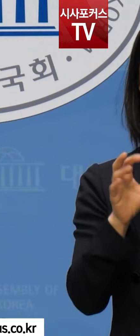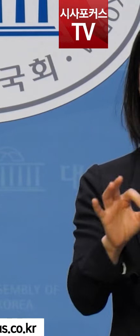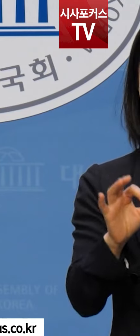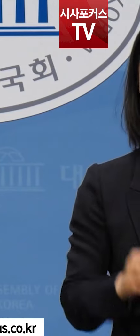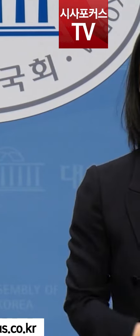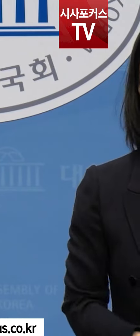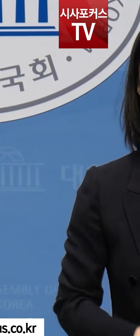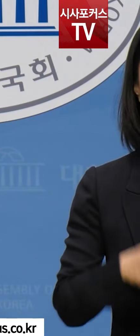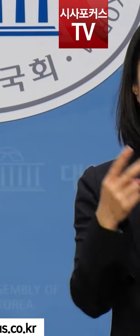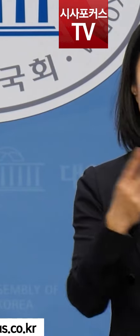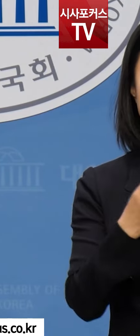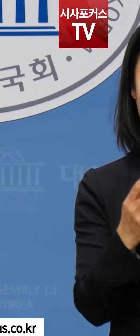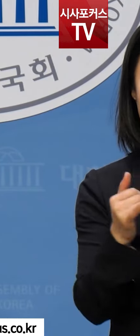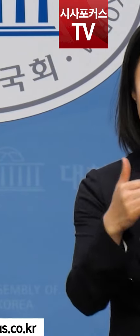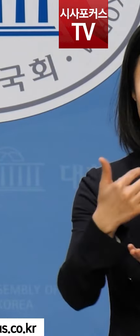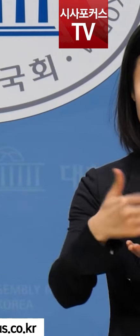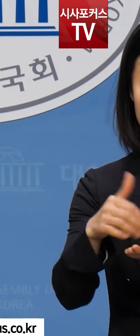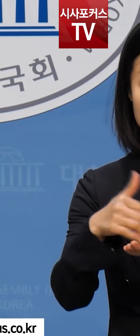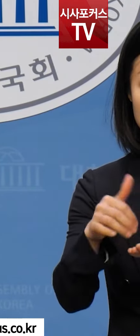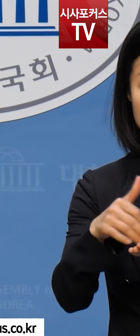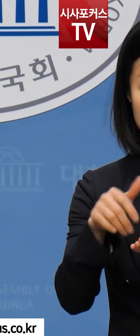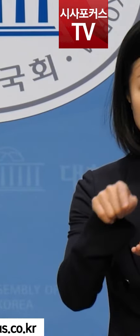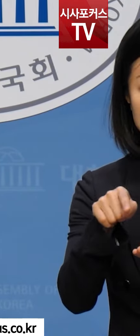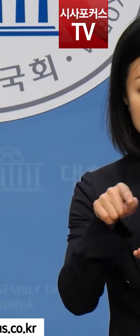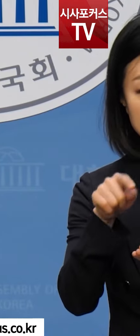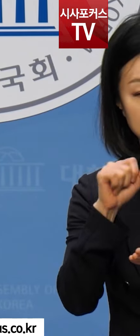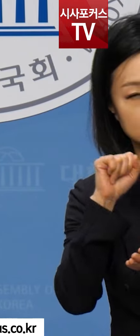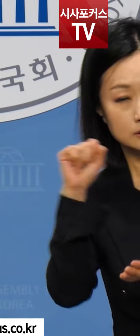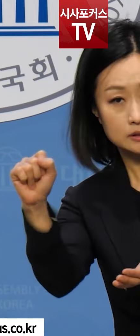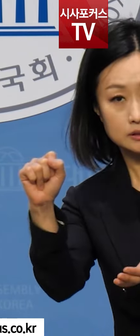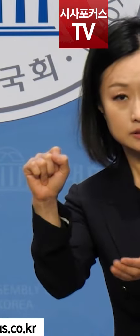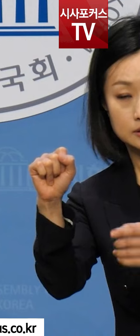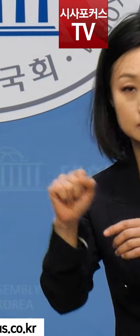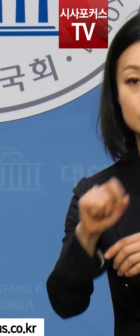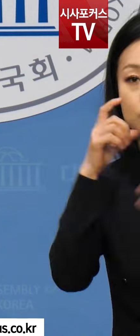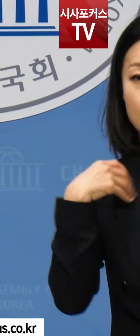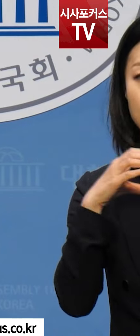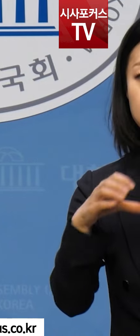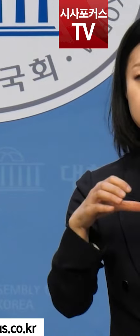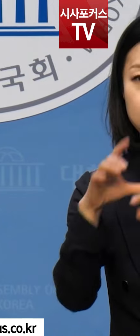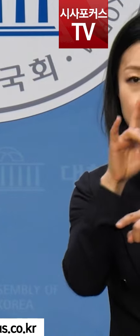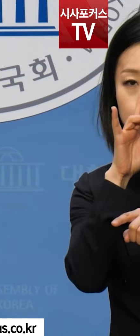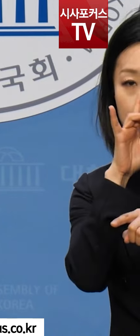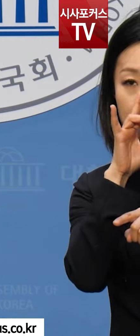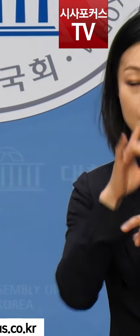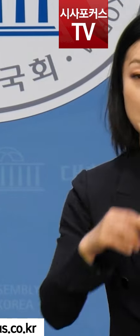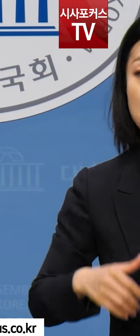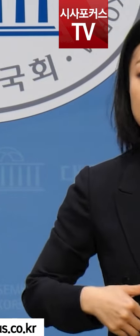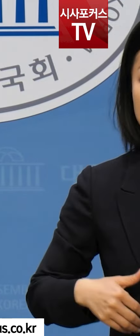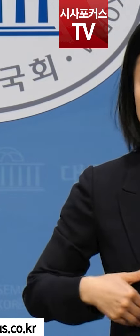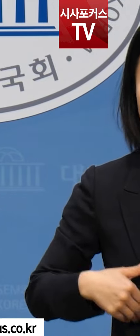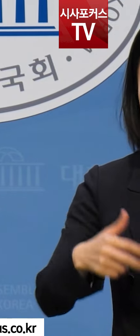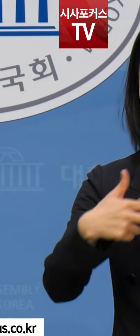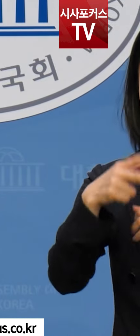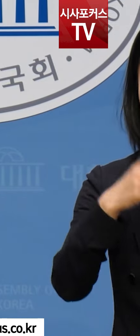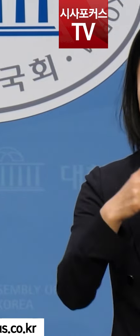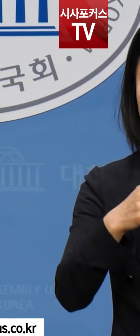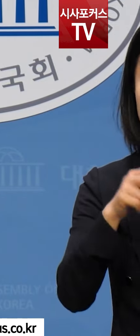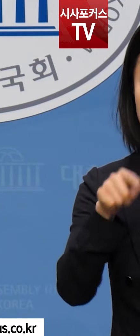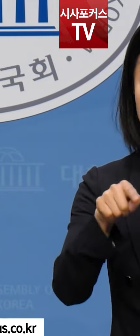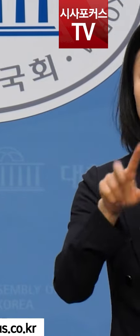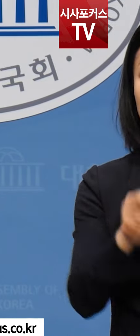2,000명 숫자에 매몰된 불통 정부, 필수 의료 붕괴를 가속한 책임을 져야 합니다.